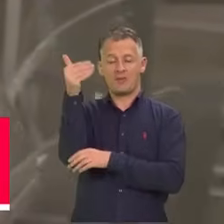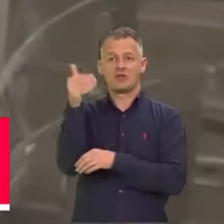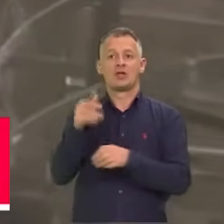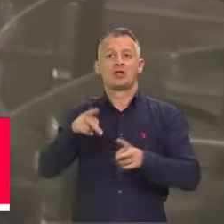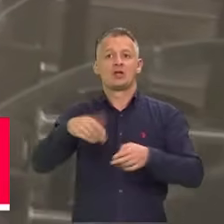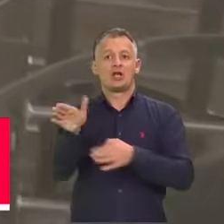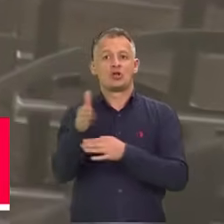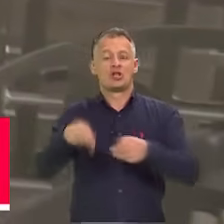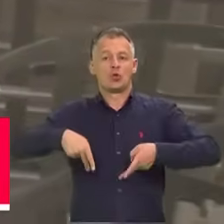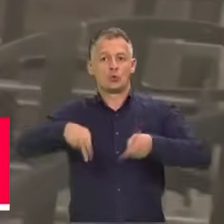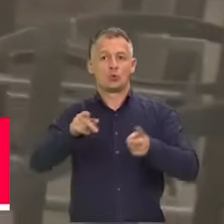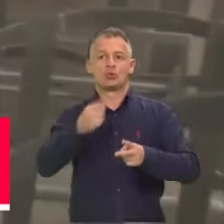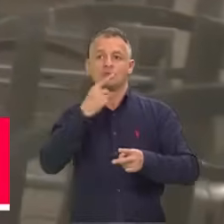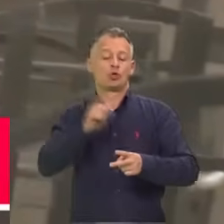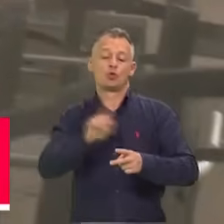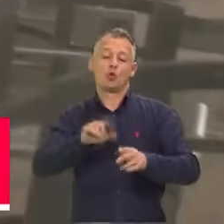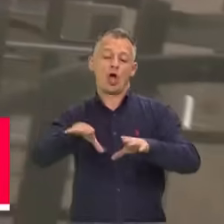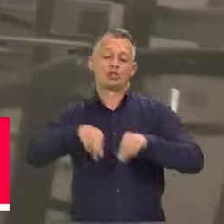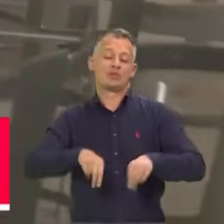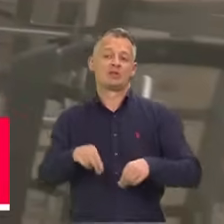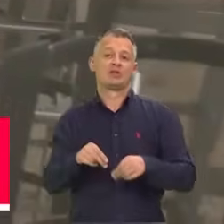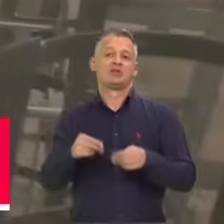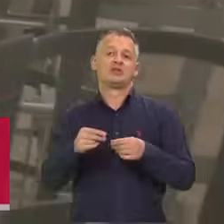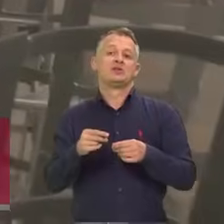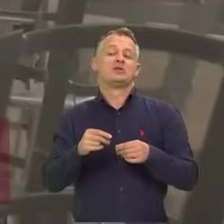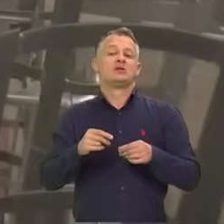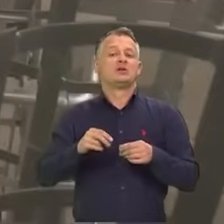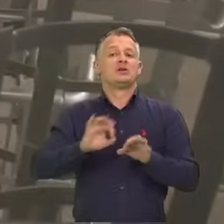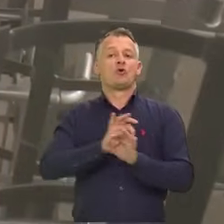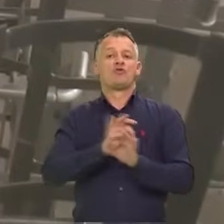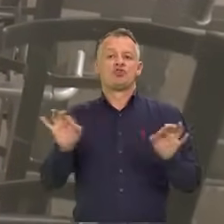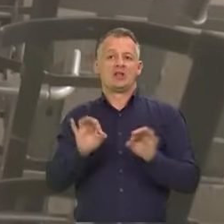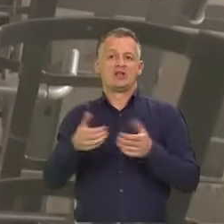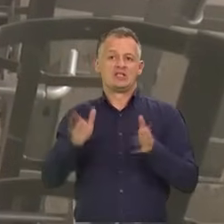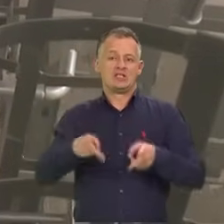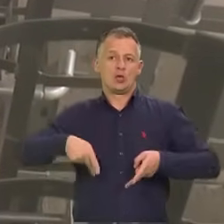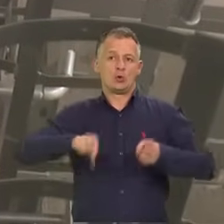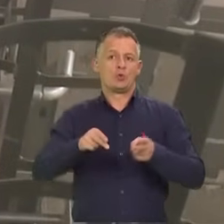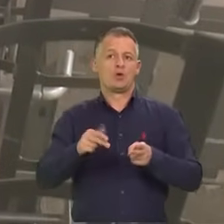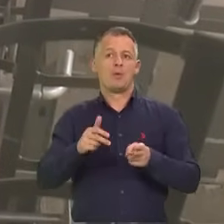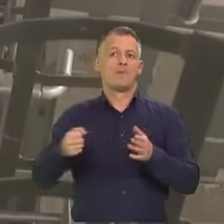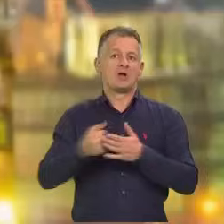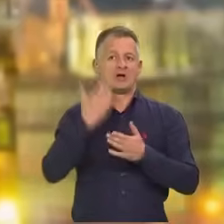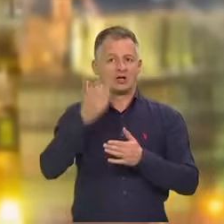că nu va recepționa lucrarea de la Brăila decât atunci când absolut totul va fi în regulă.